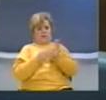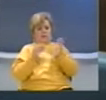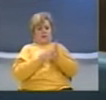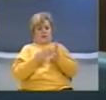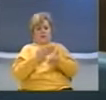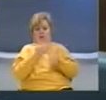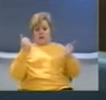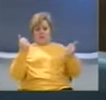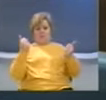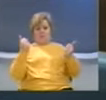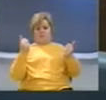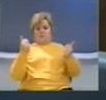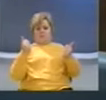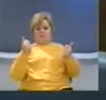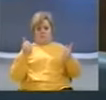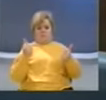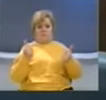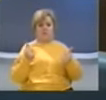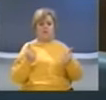një rimkëmbje të këtij sektori.